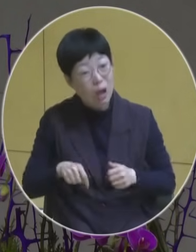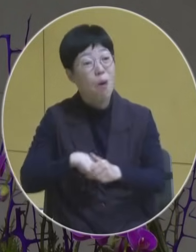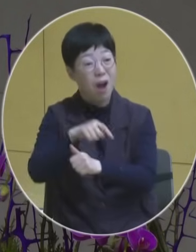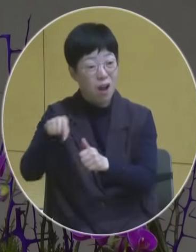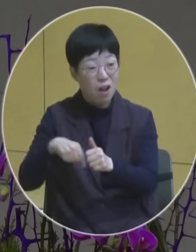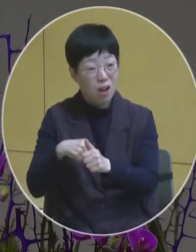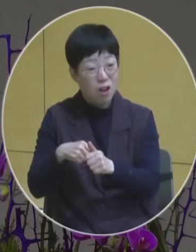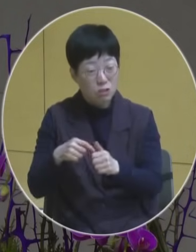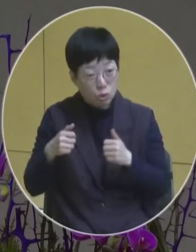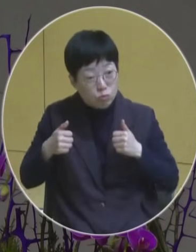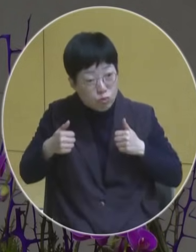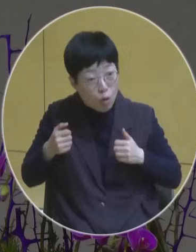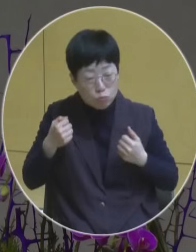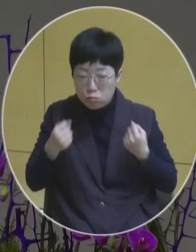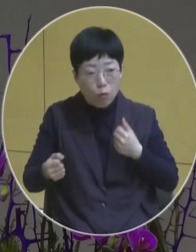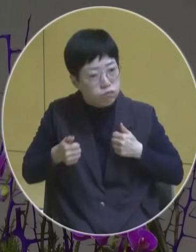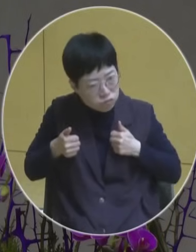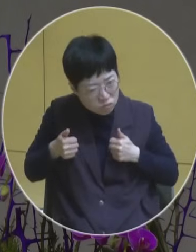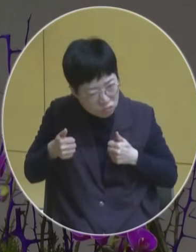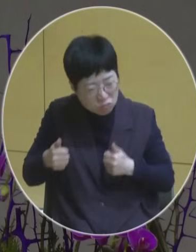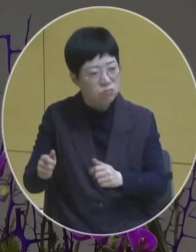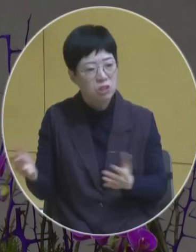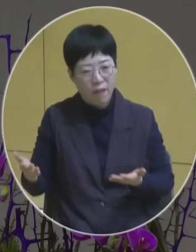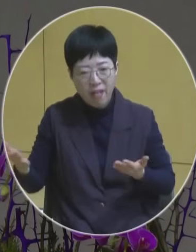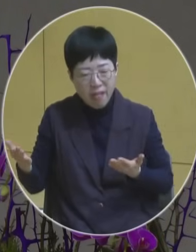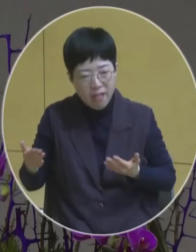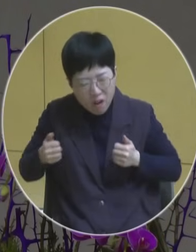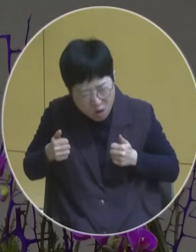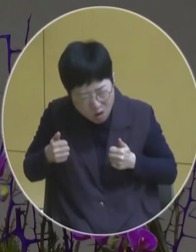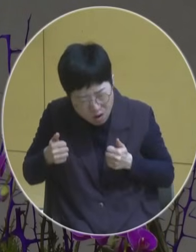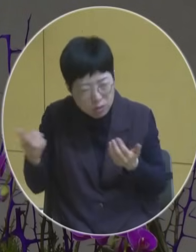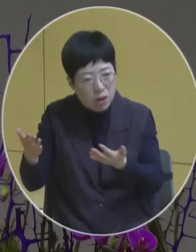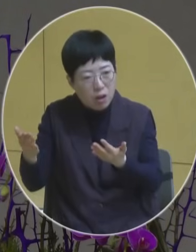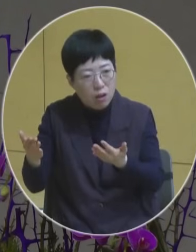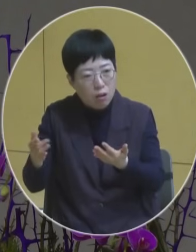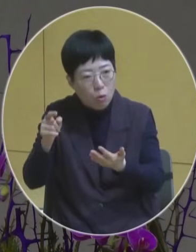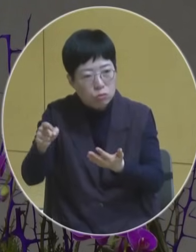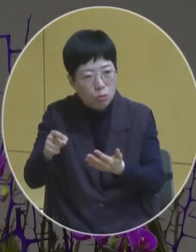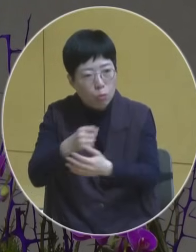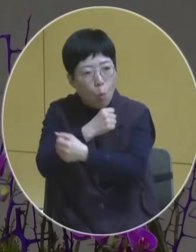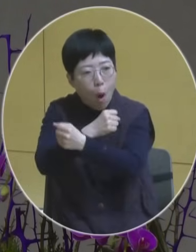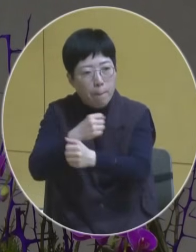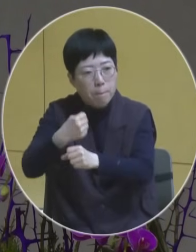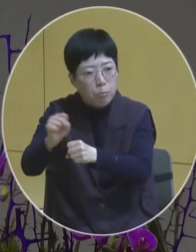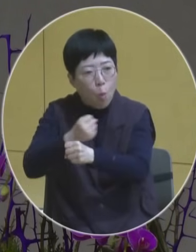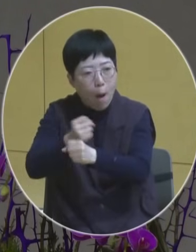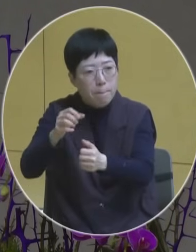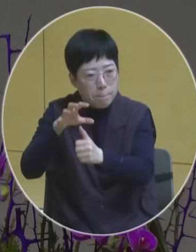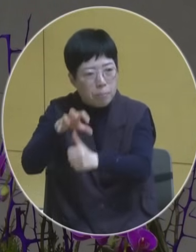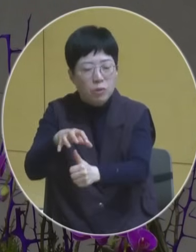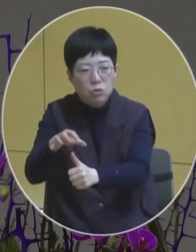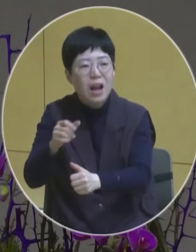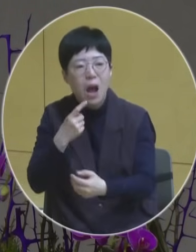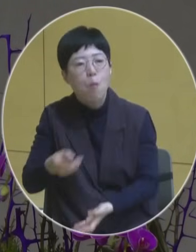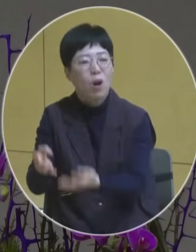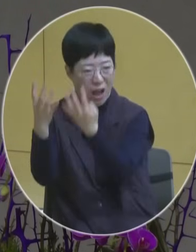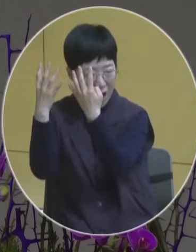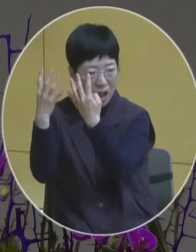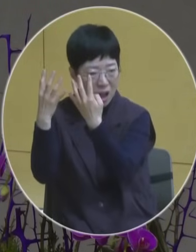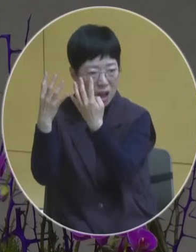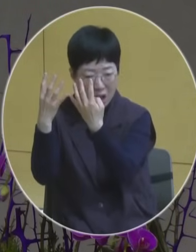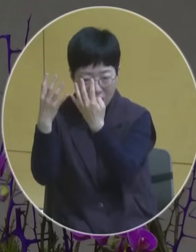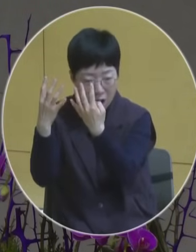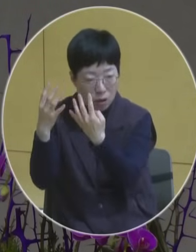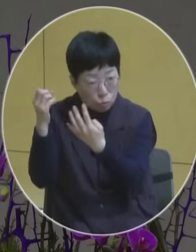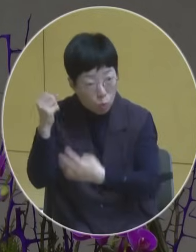없는데 거기서 또 성실하게 합니다. 열심히 했는데 거기에서 또 모함을 받아서 감옥에 들어갑니다.